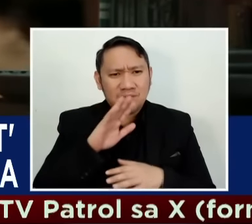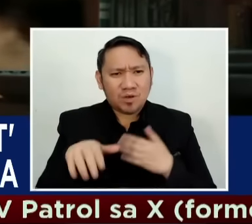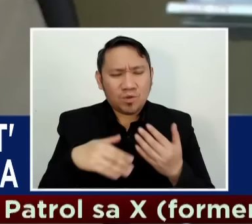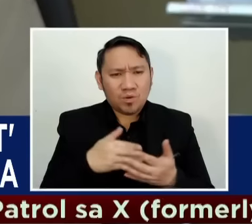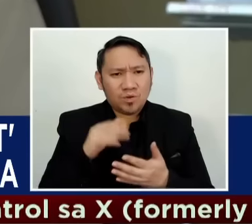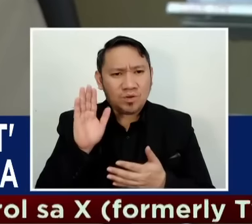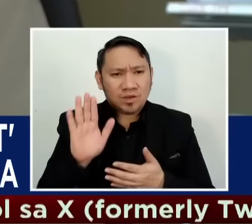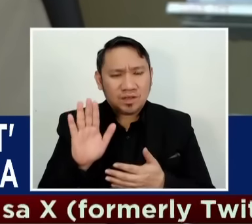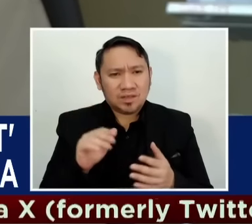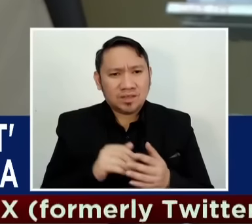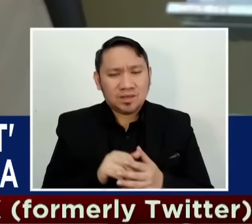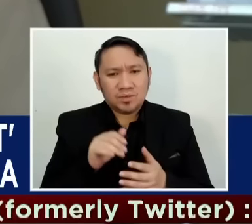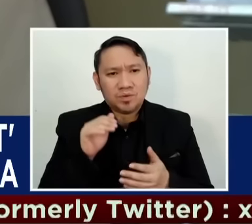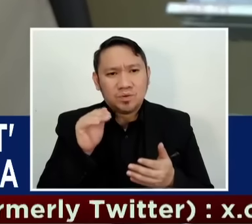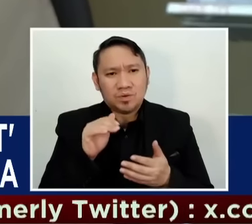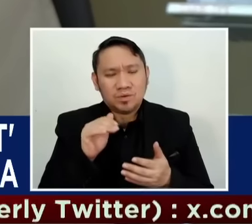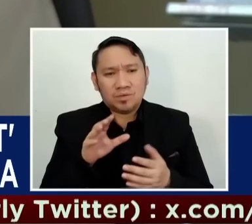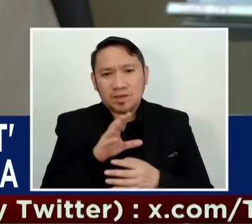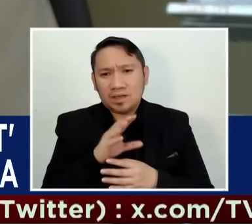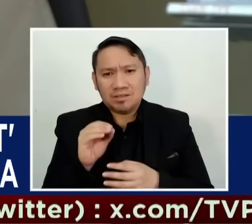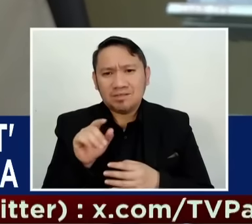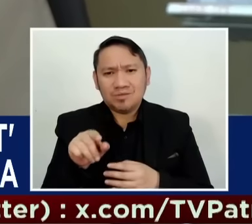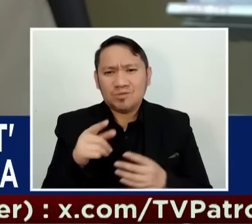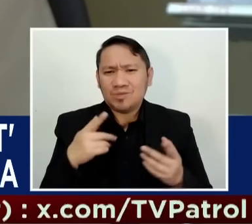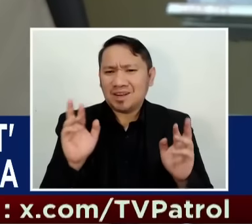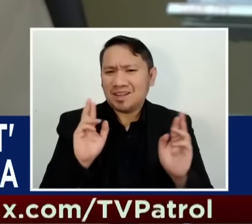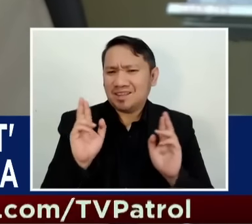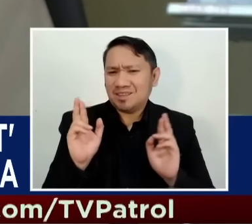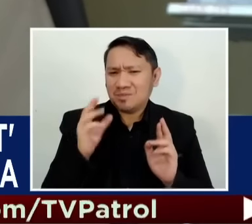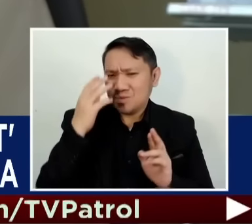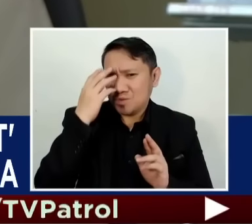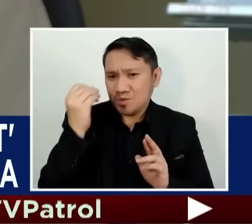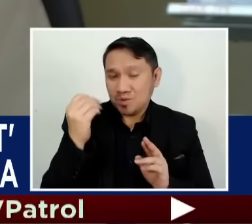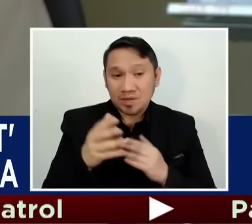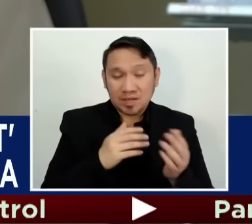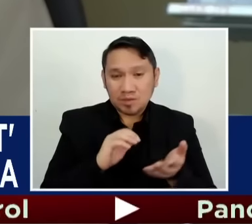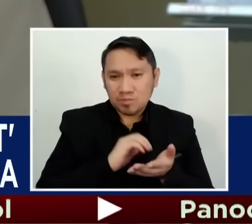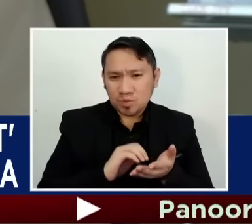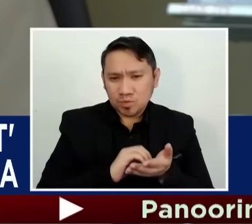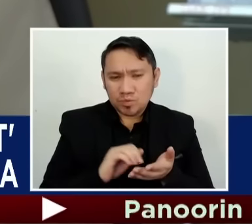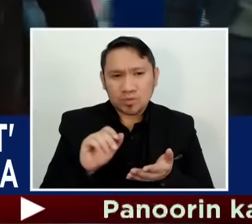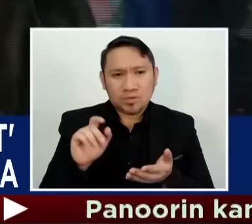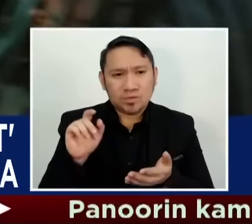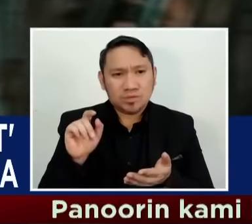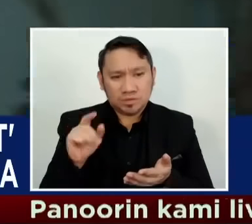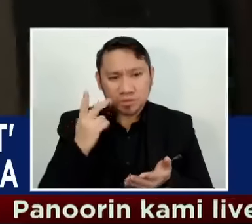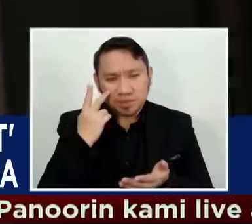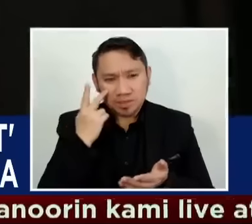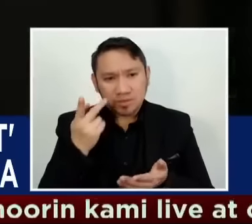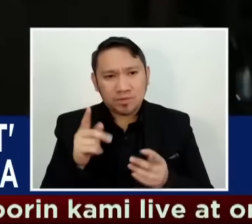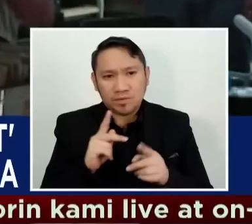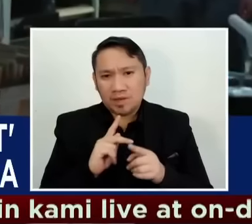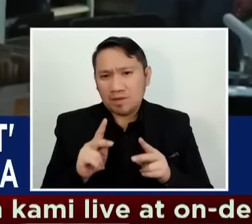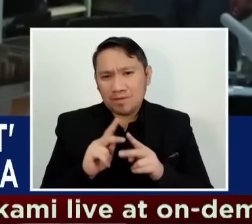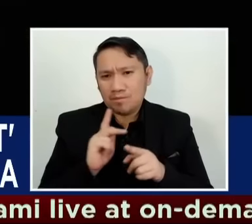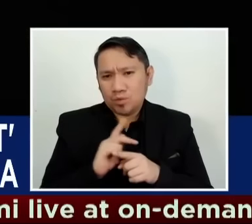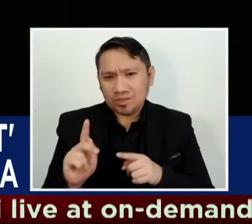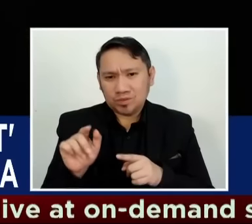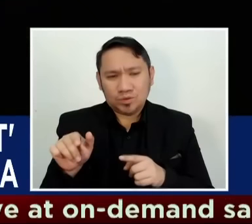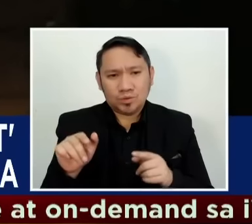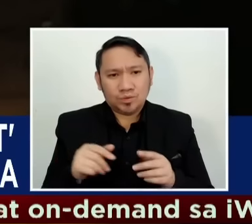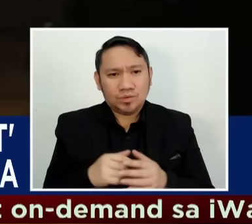blocking na lang yung aaralin namin. Tsaka pag kahit nagre-rehearsal, ginagawa na niya kung ano yung gagawin niya sa take. Mapapanood ang Crosspoint na